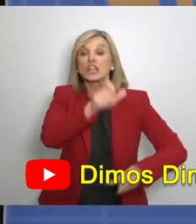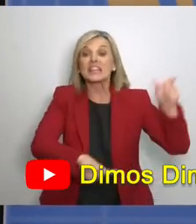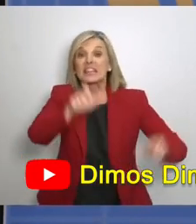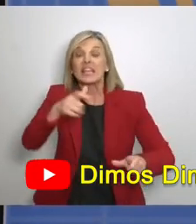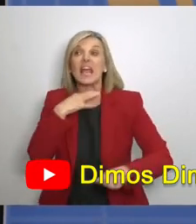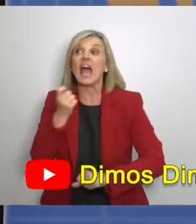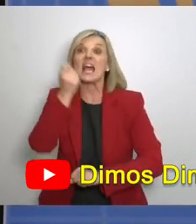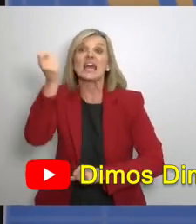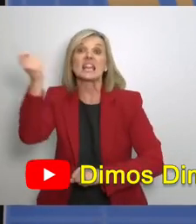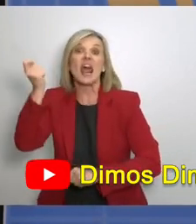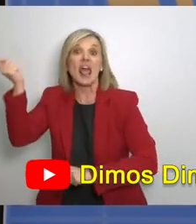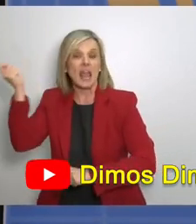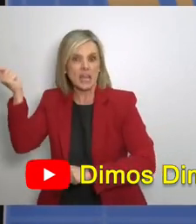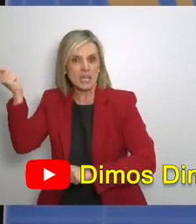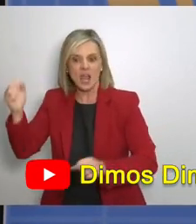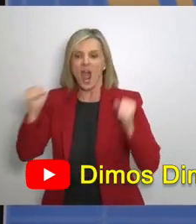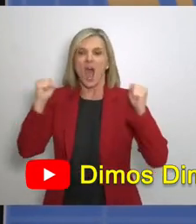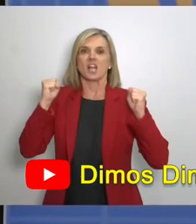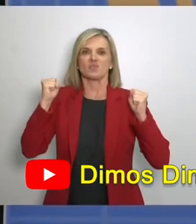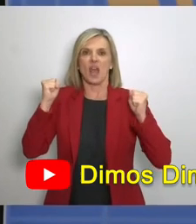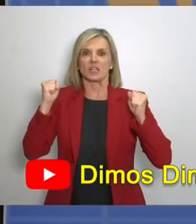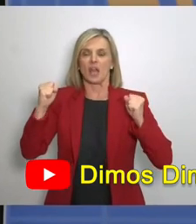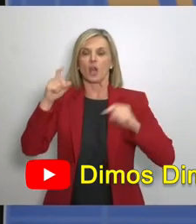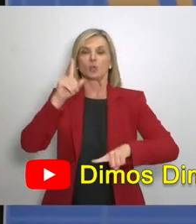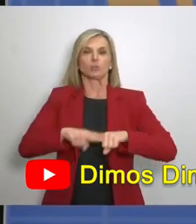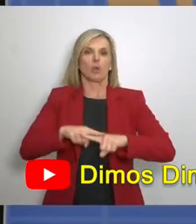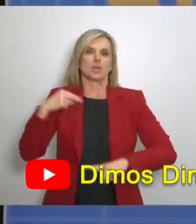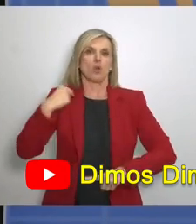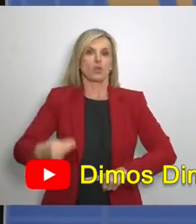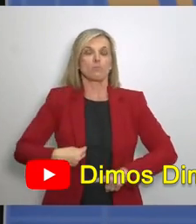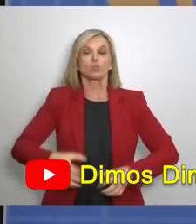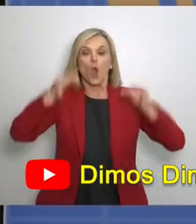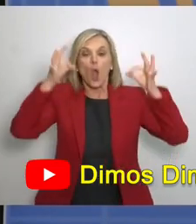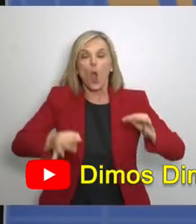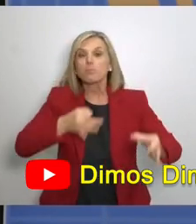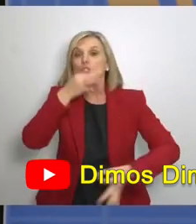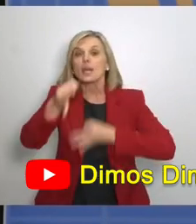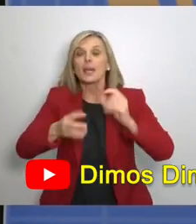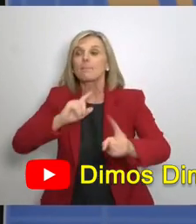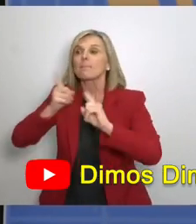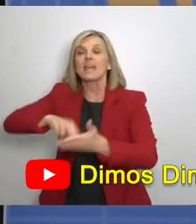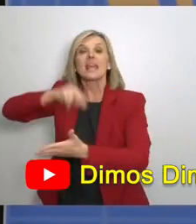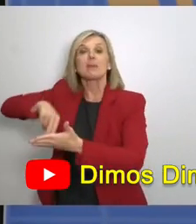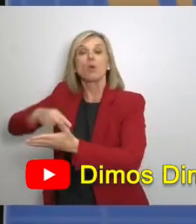την εξασφάλιση του ελληνικού δημοσίου όπως ακριβώς έχουμε πει και έχουμε υπογράψει τον άριο πάγο από το 2015